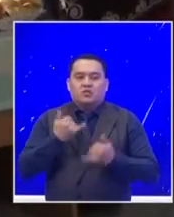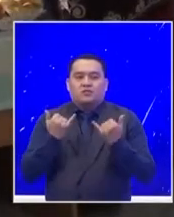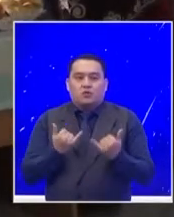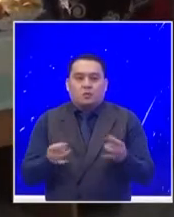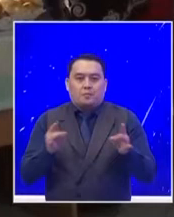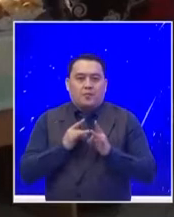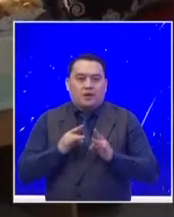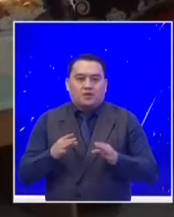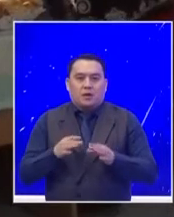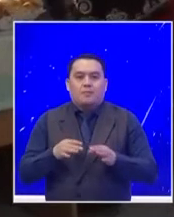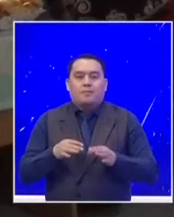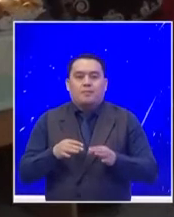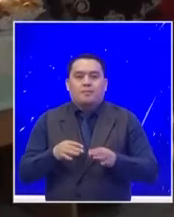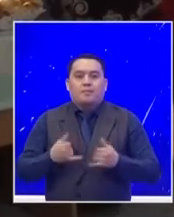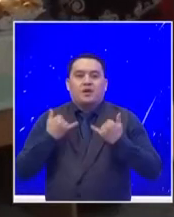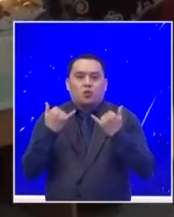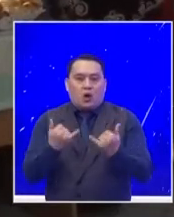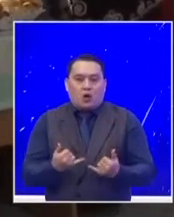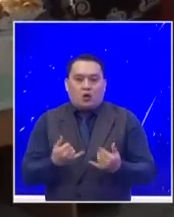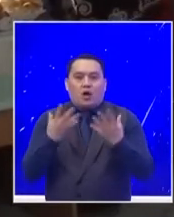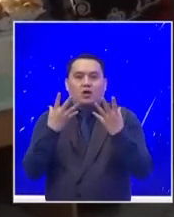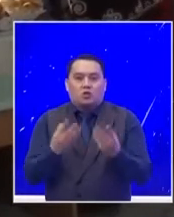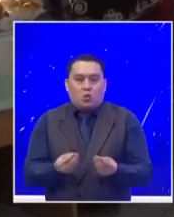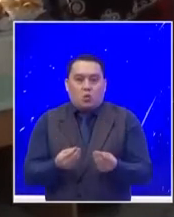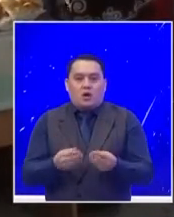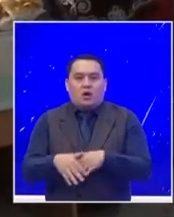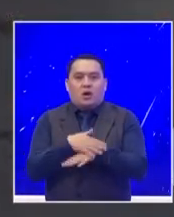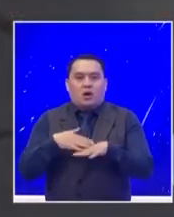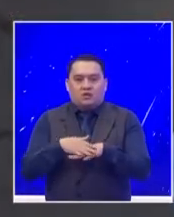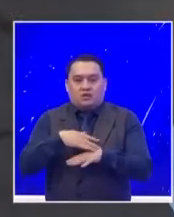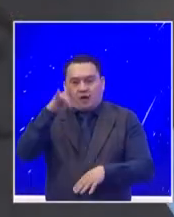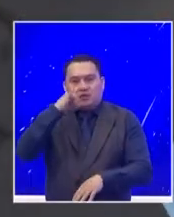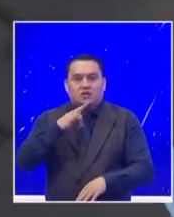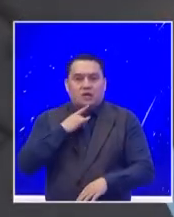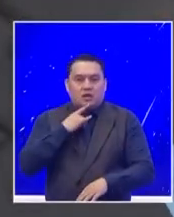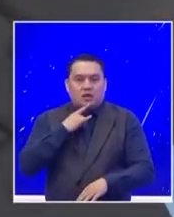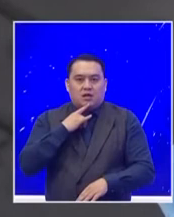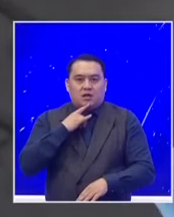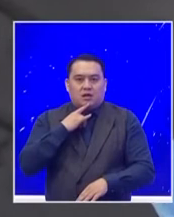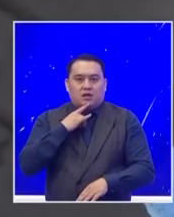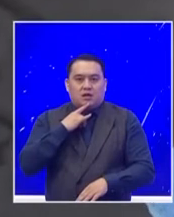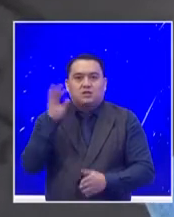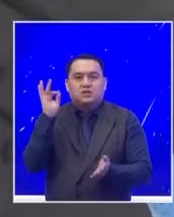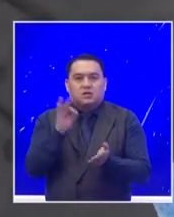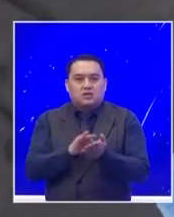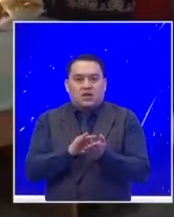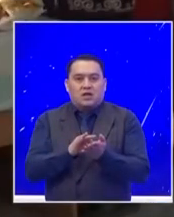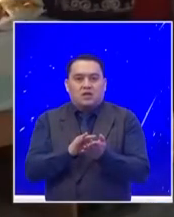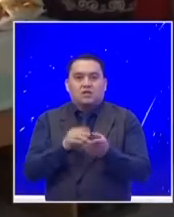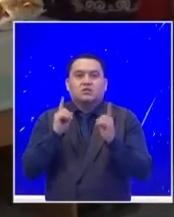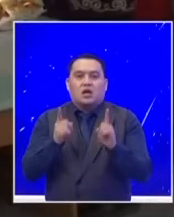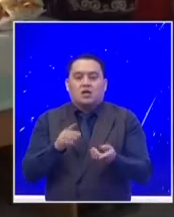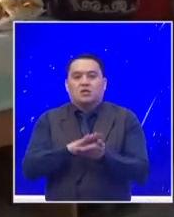сегодняшний праздник Масленицы именно приурочен ко дню Ассамблеи народов Казахстана. Основная цель, значит, это